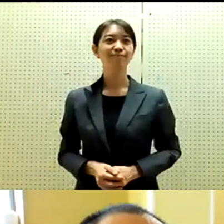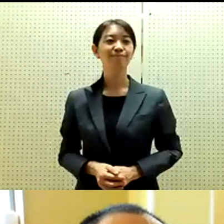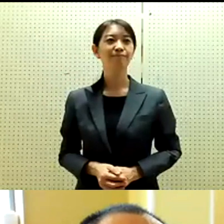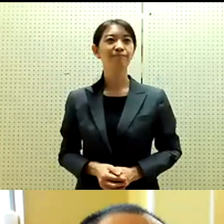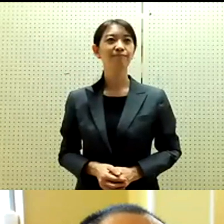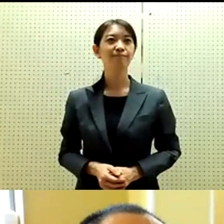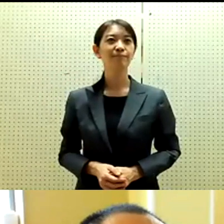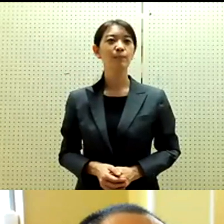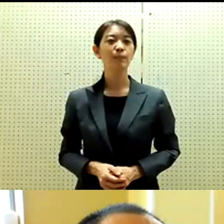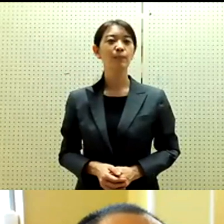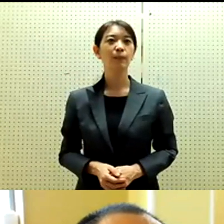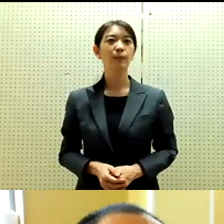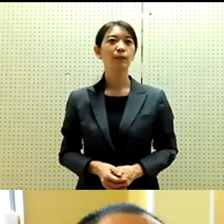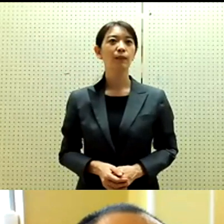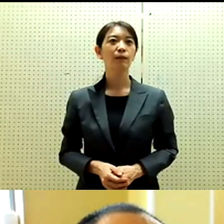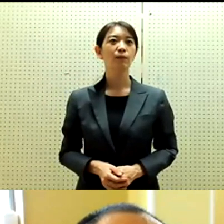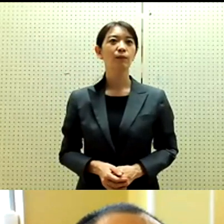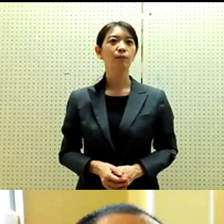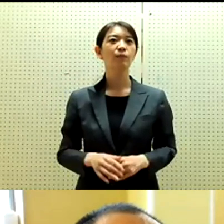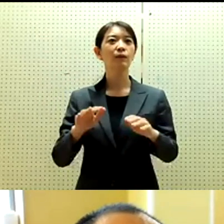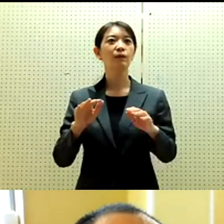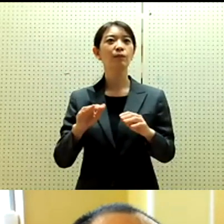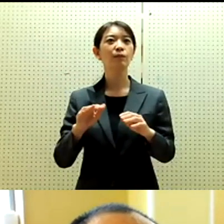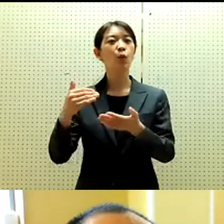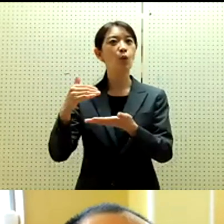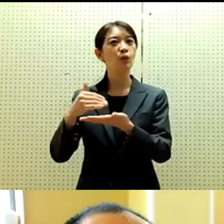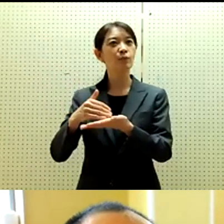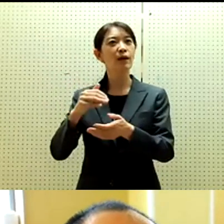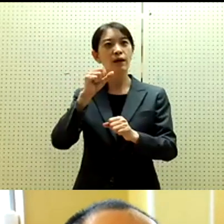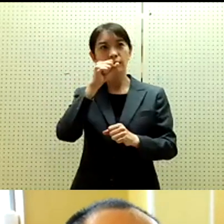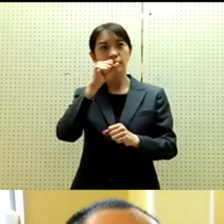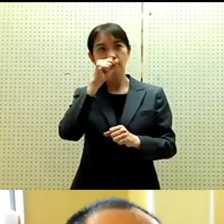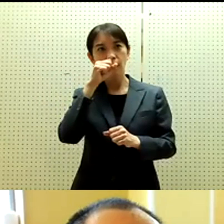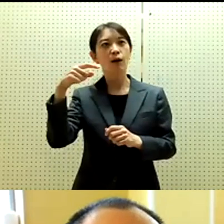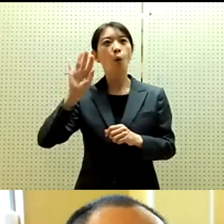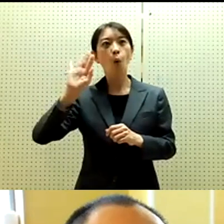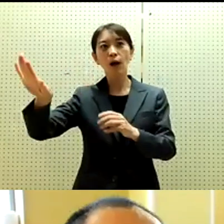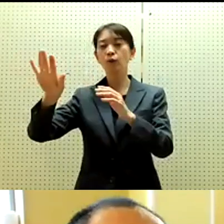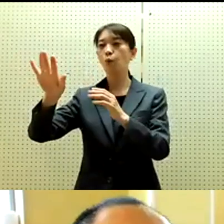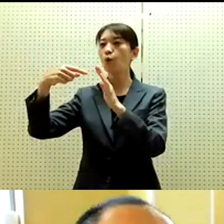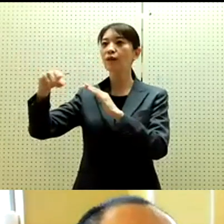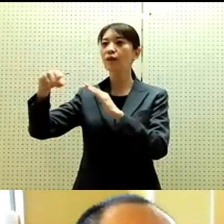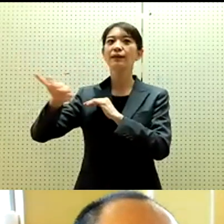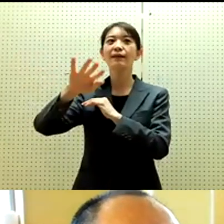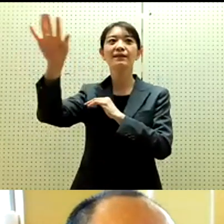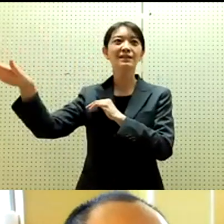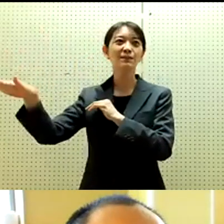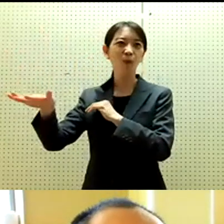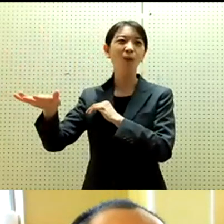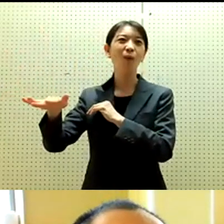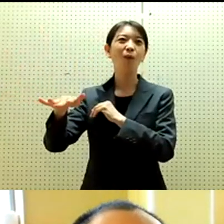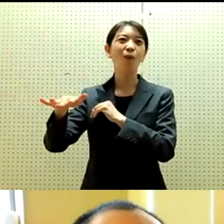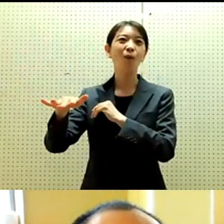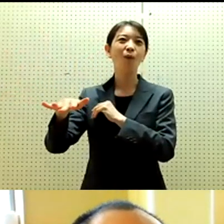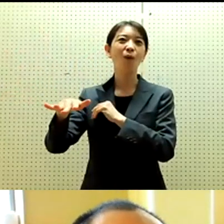とても今のは先生方にも、あ、こういうこと言えばいいんだっていうのが